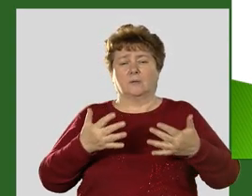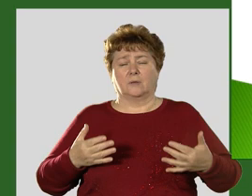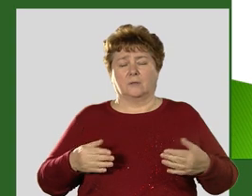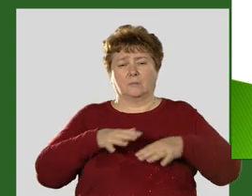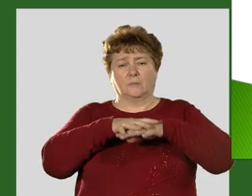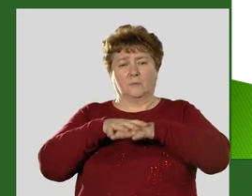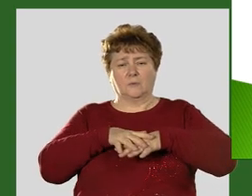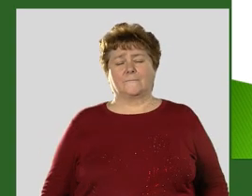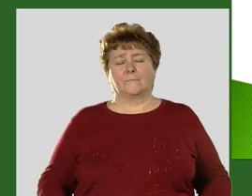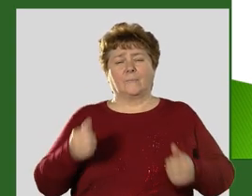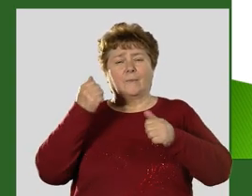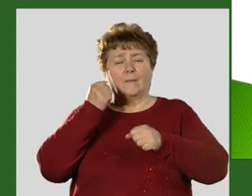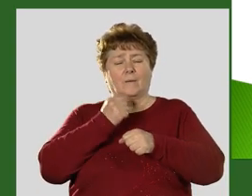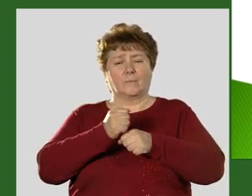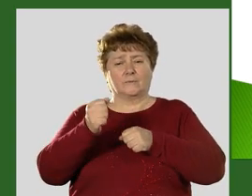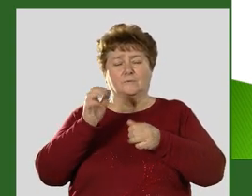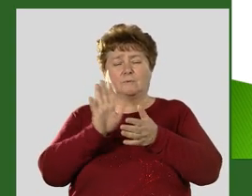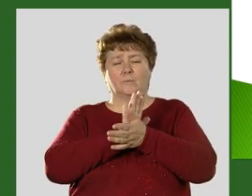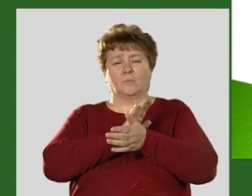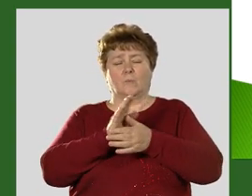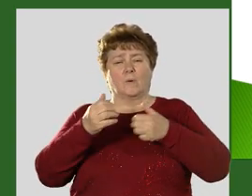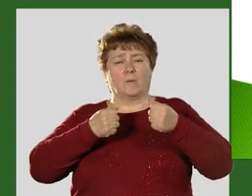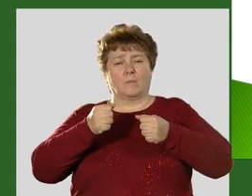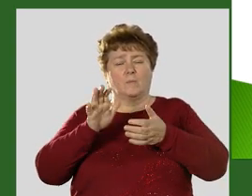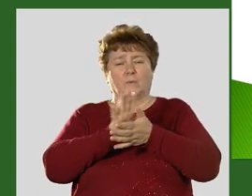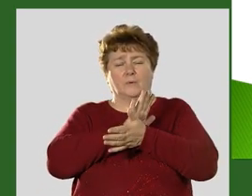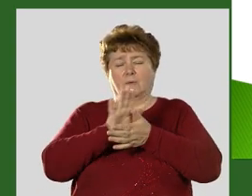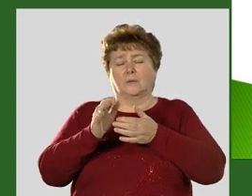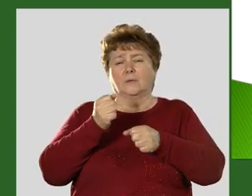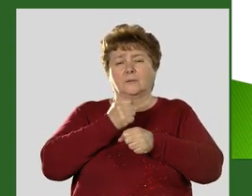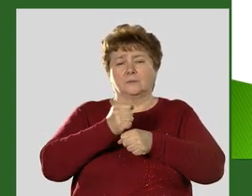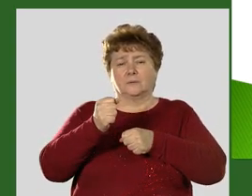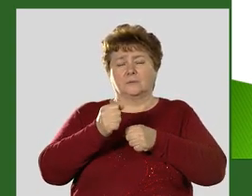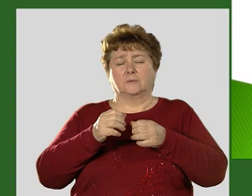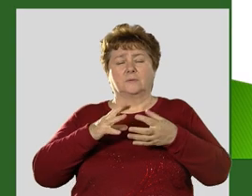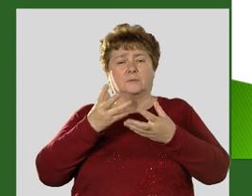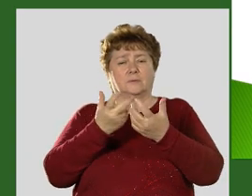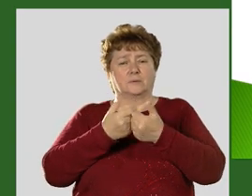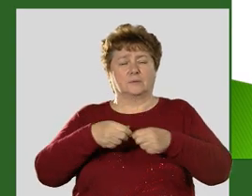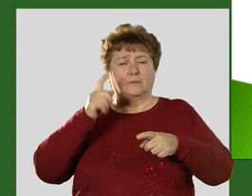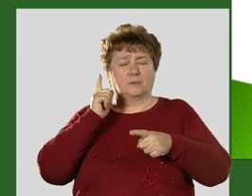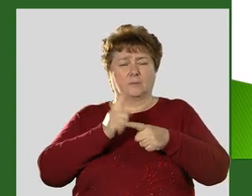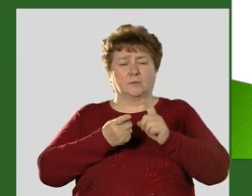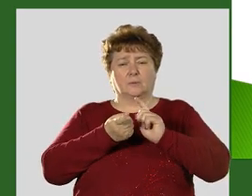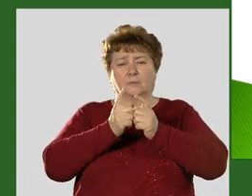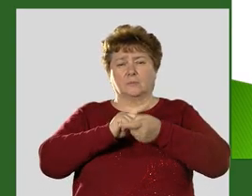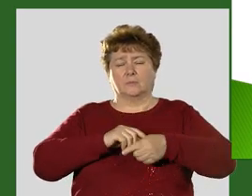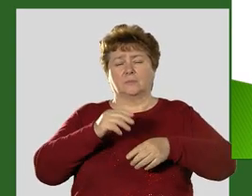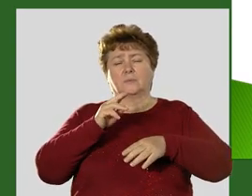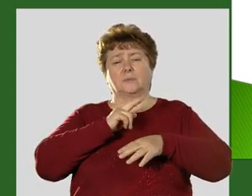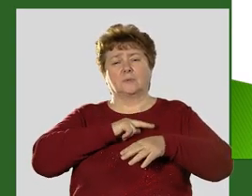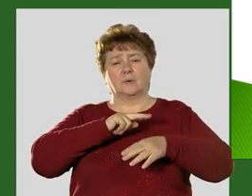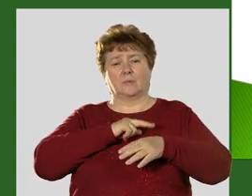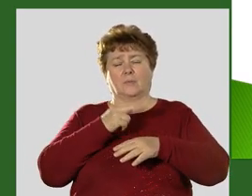требований рынка. Производство бумаги и картона в Кыргызстане осуществляется за счет химической переработки